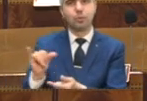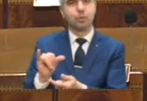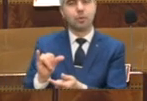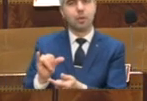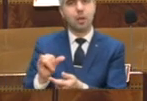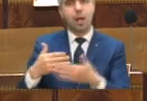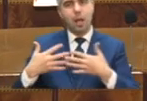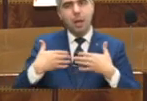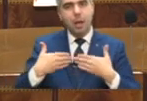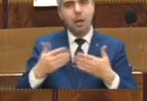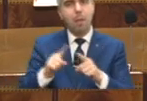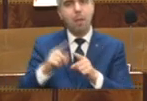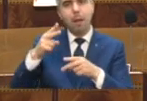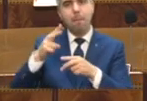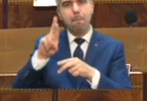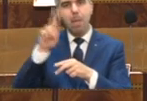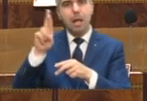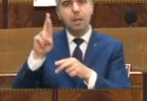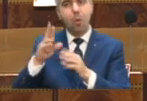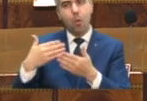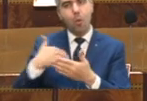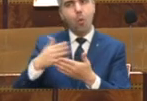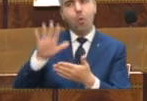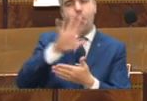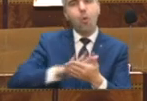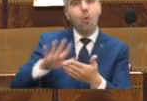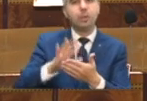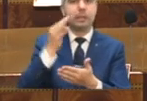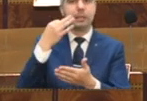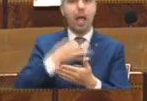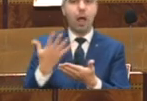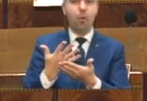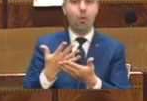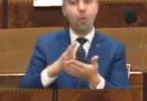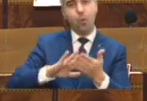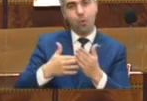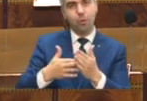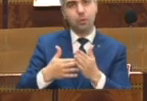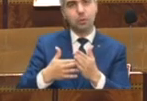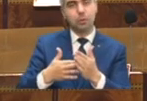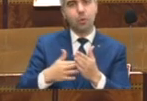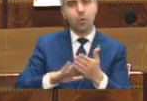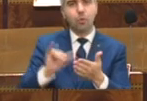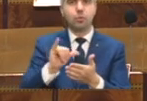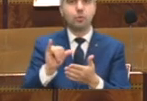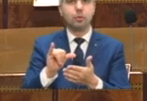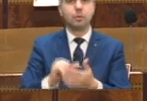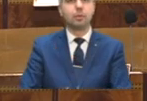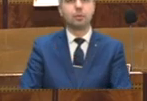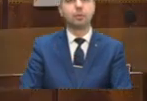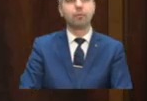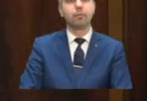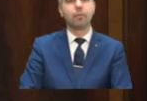والملك ديالنا؟ طبعا الملك ديالنا كاملين. واش غادي نوضوا نبقاو نغوتوا ونقولوا حنا والملك ديالنا وغادي نديروا في الا